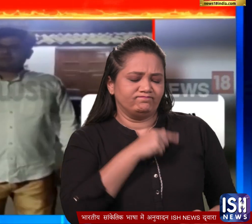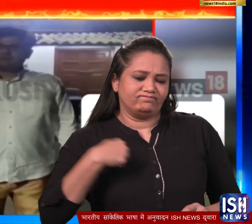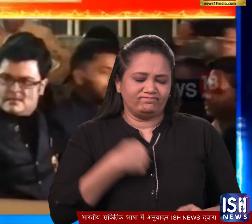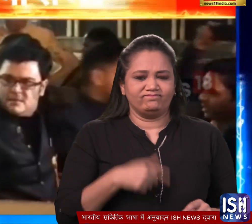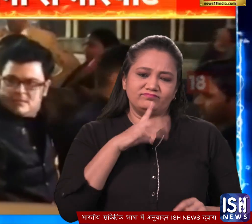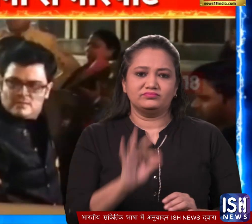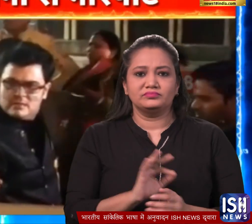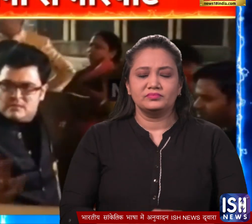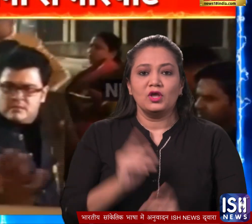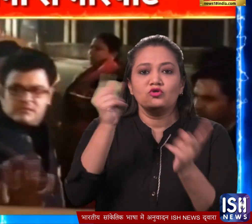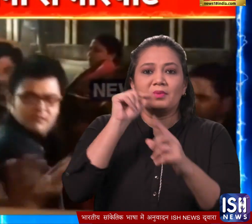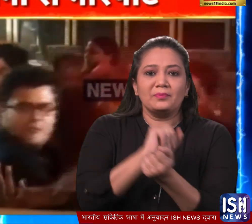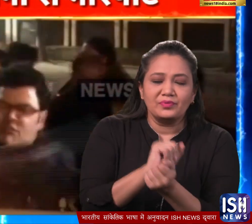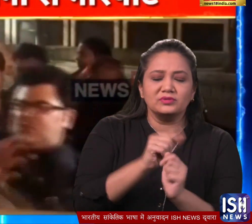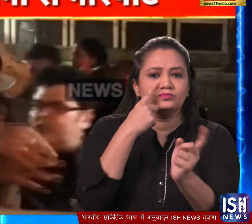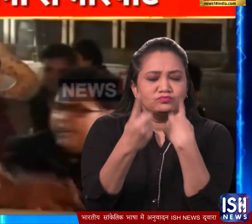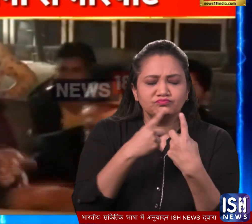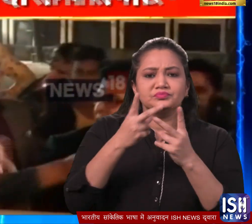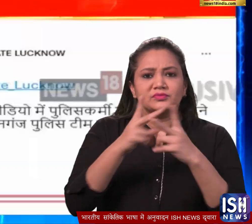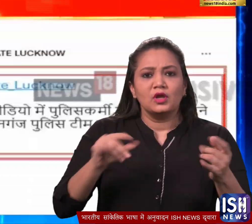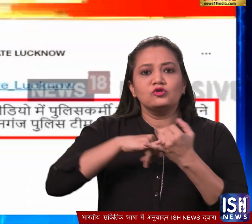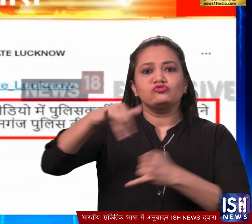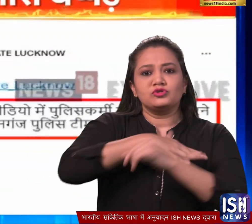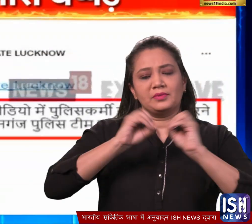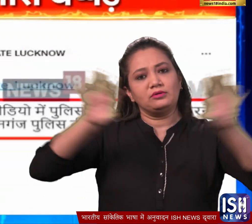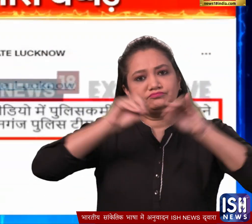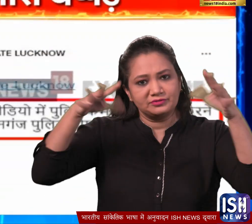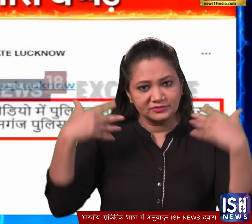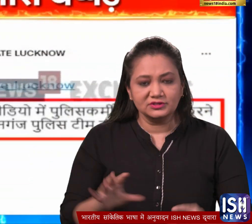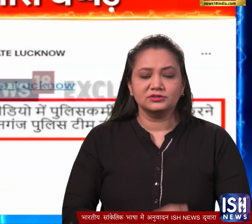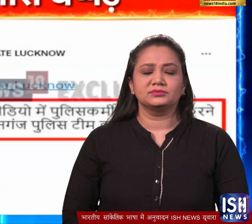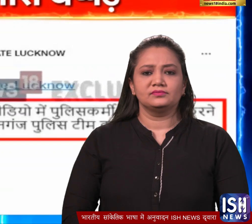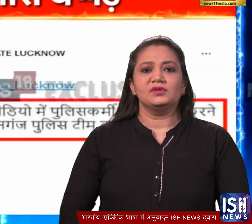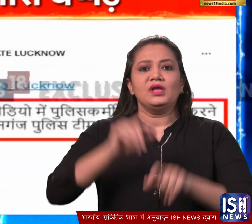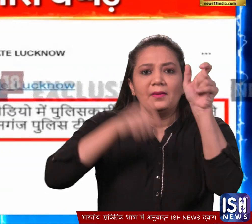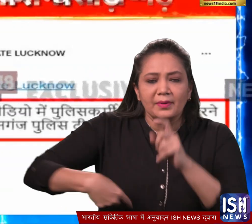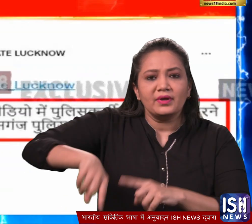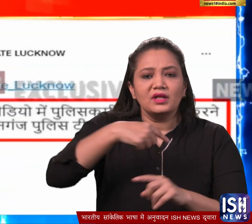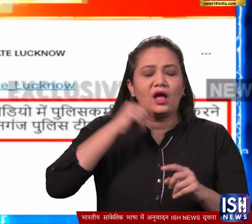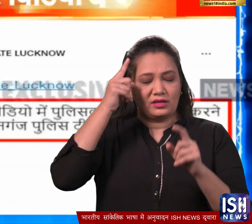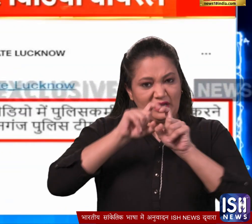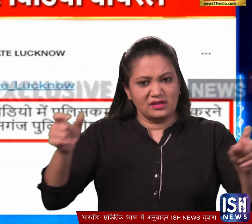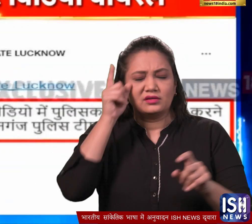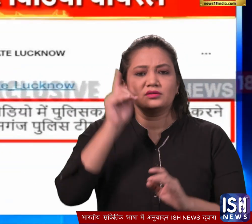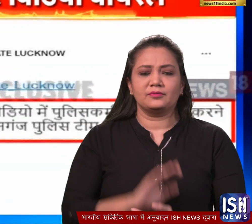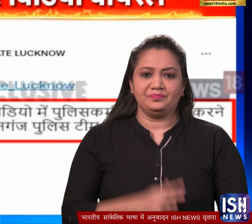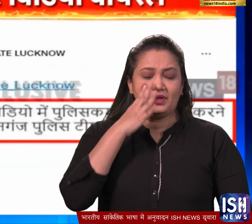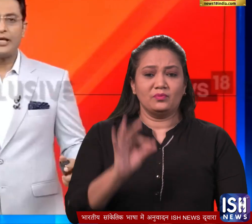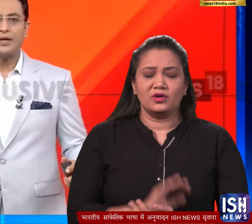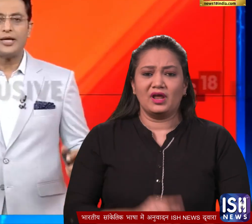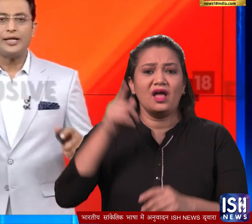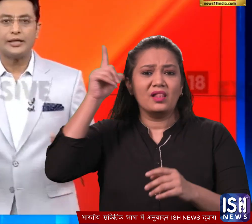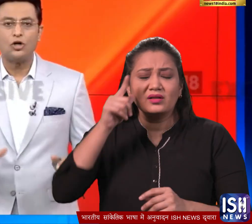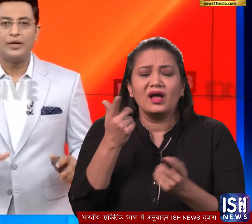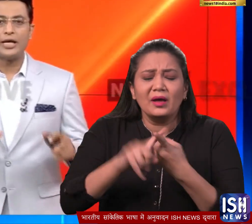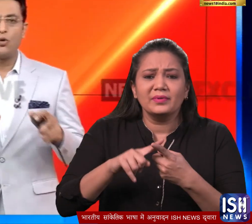गलत किया है। यूपी पुलिस ने इस मामले में की गई कार्रवाई की जानकारी सोशल मीडिया के जरिए भी दी ताकि लोगों तक सही संदेश पहुंचे। सौभाग्य